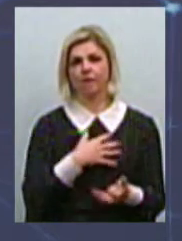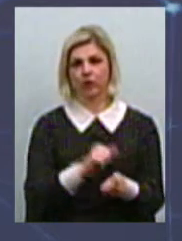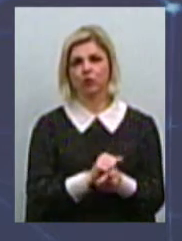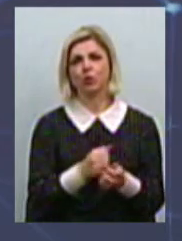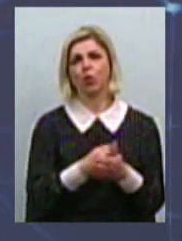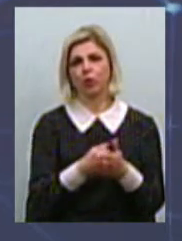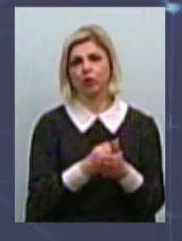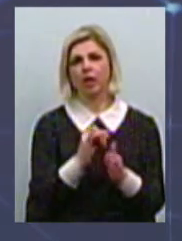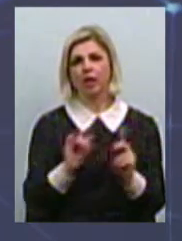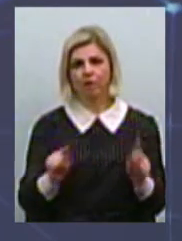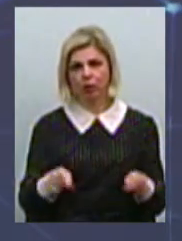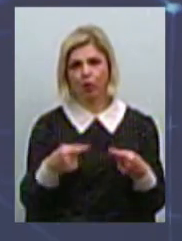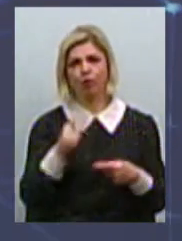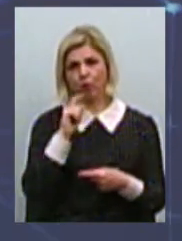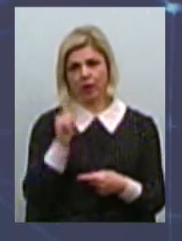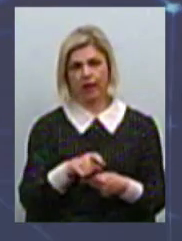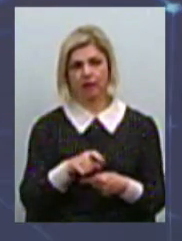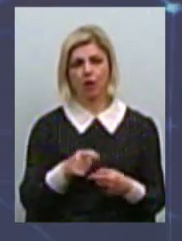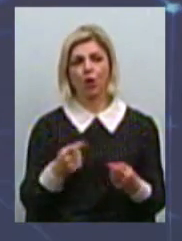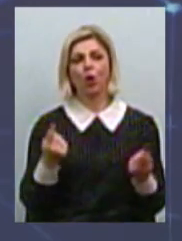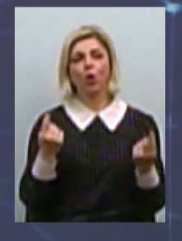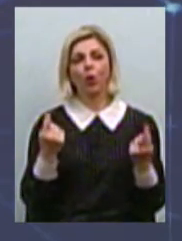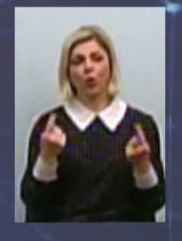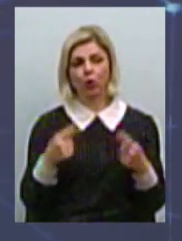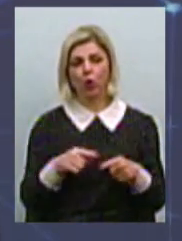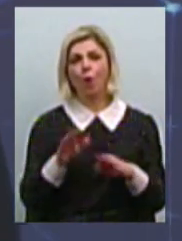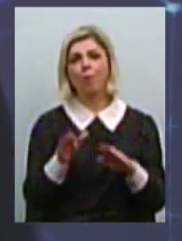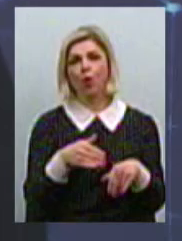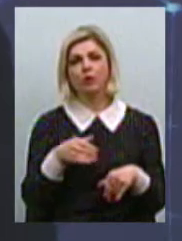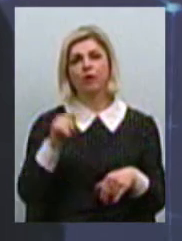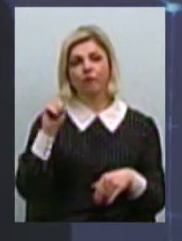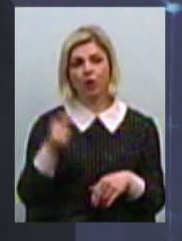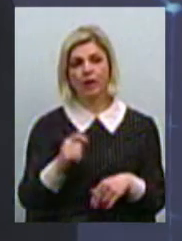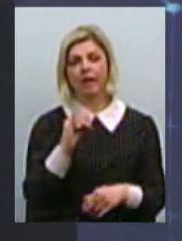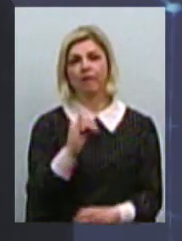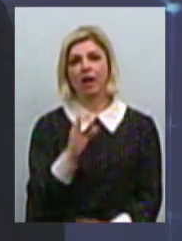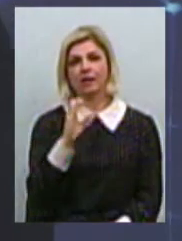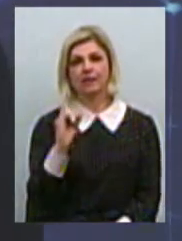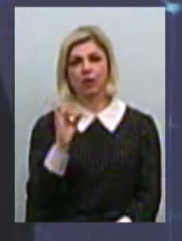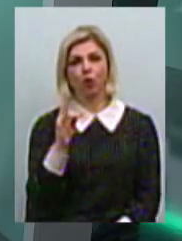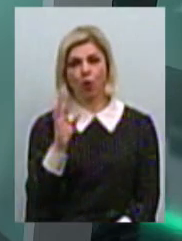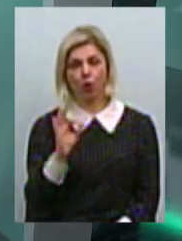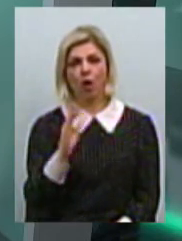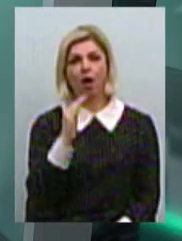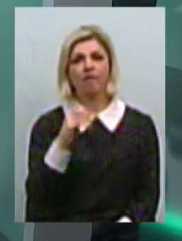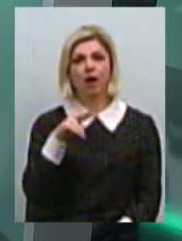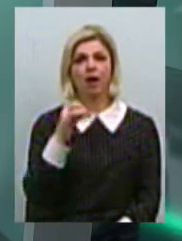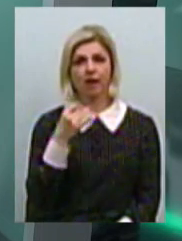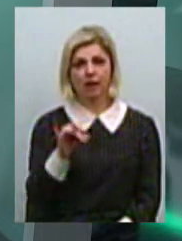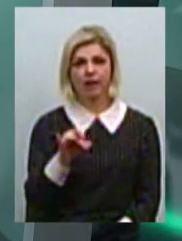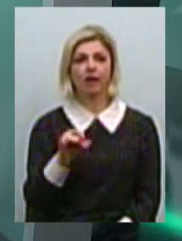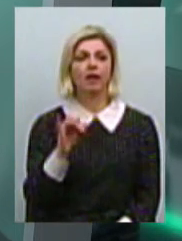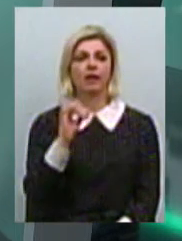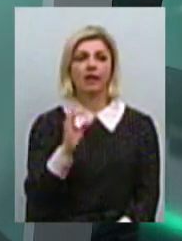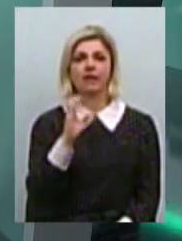відбудувати Україну. Руїна, поструїнний час, Іван Сірко, Фалій, Абазин, Самусь,